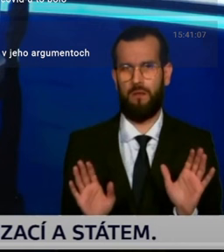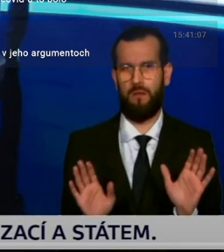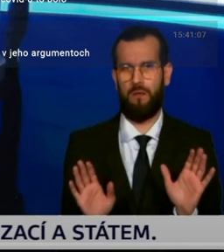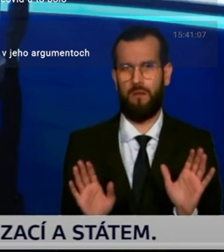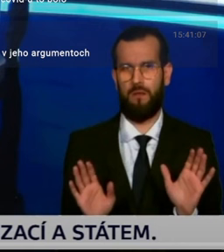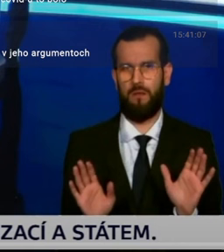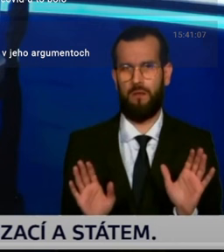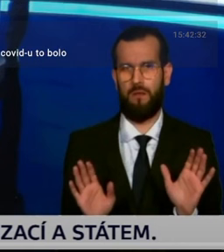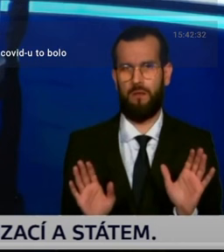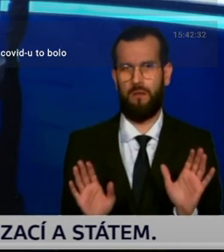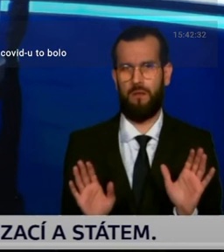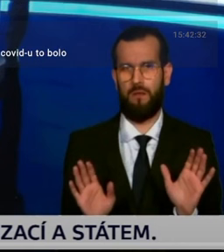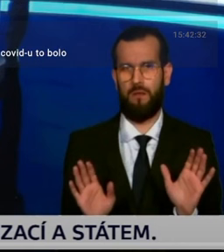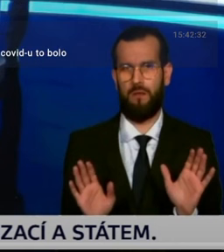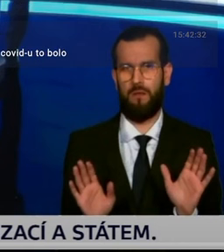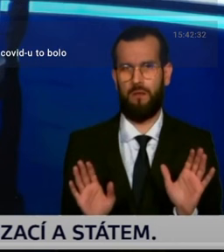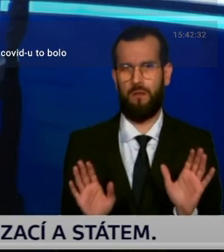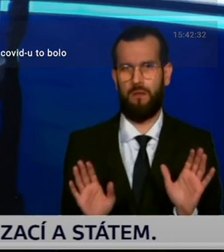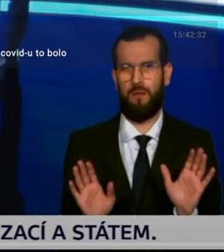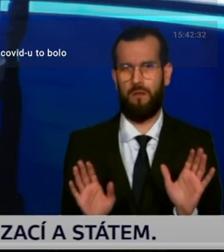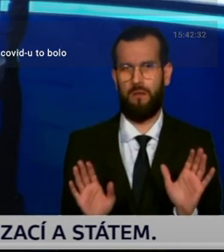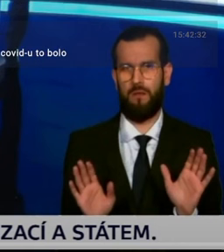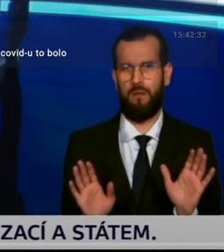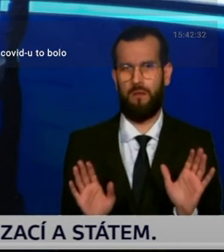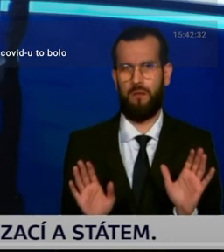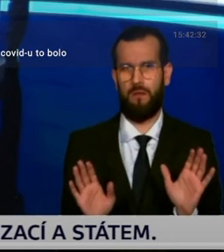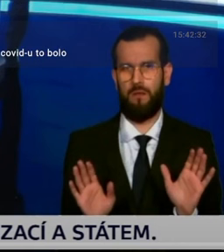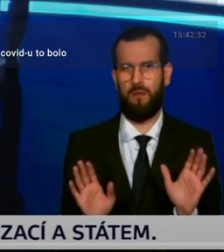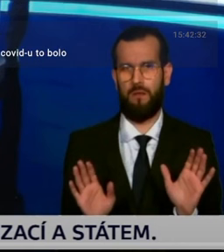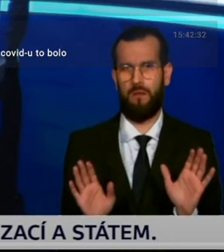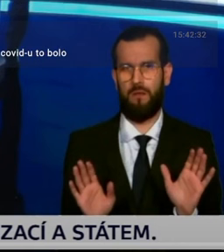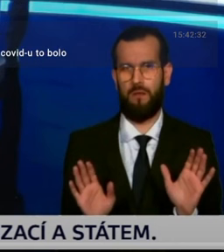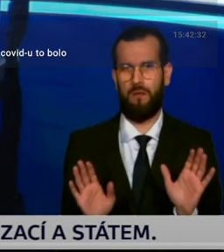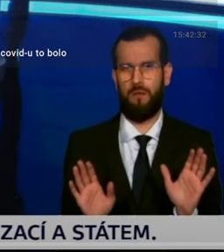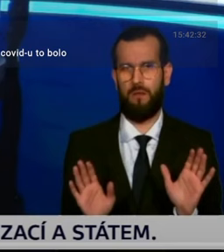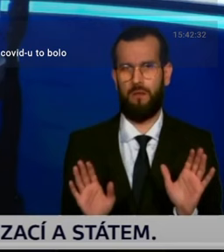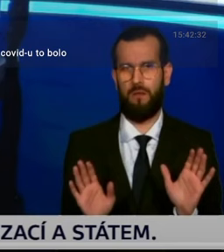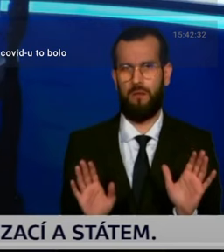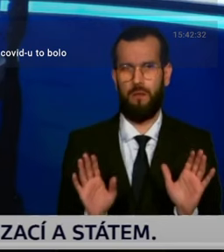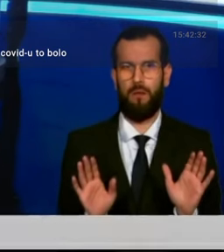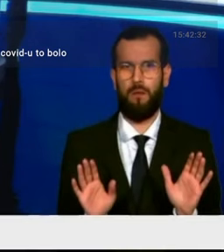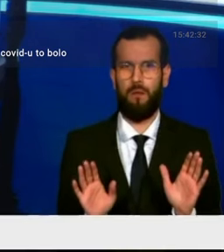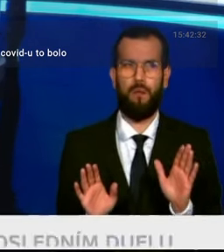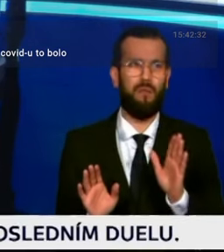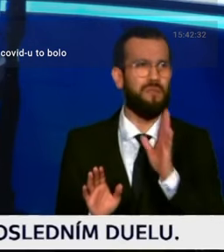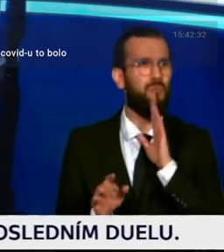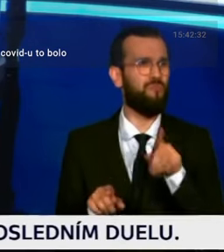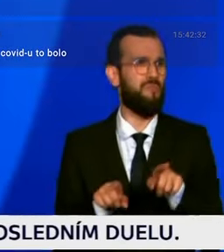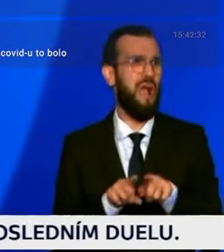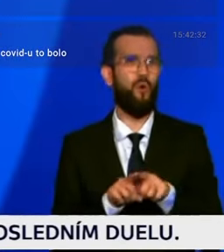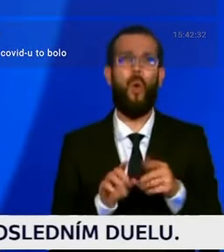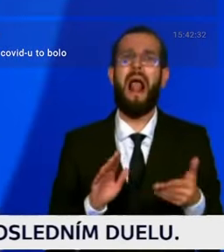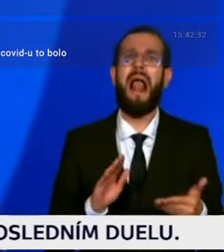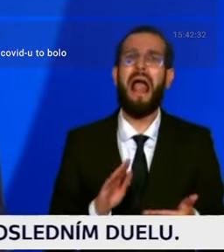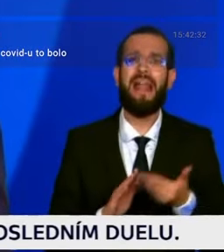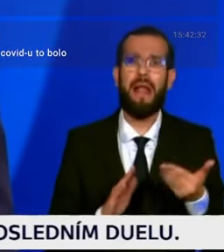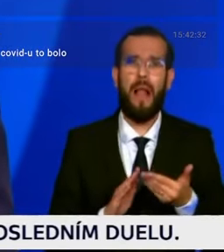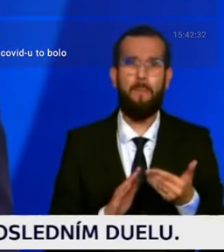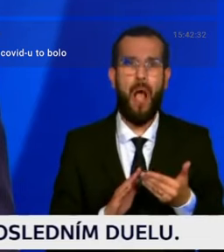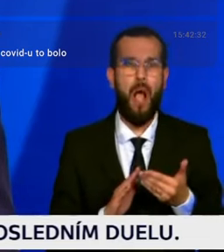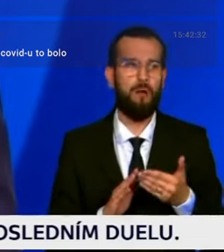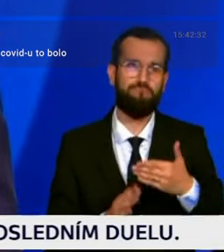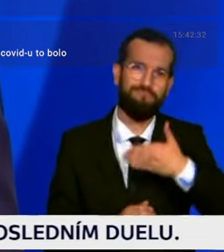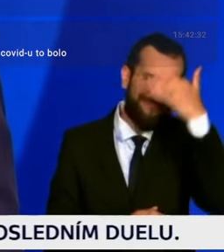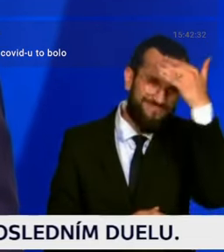priletel som súkromným Tryskáč no ratingová agentúra vám vymyslí aby ste sa za mesiac